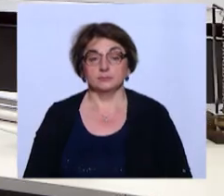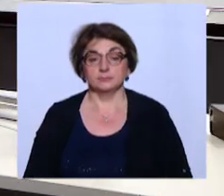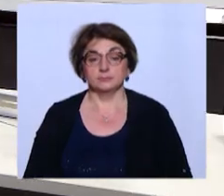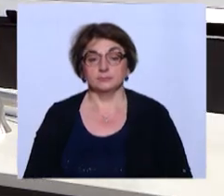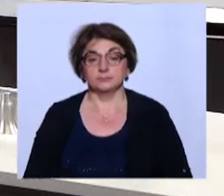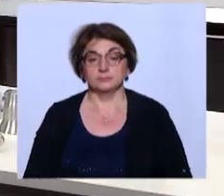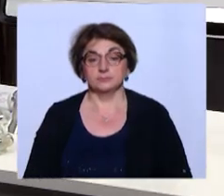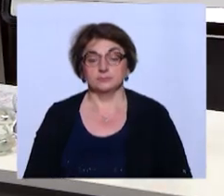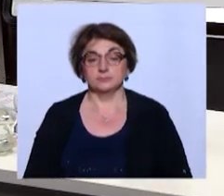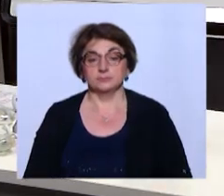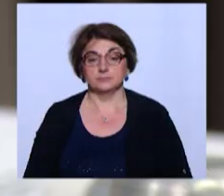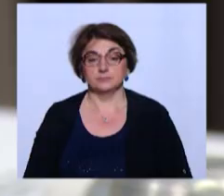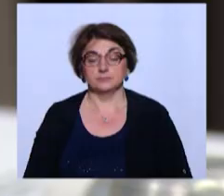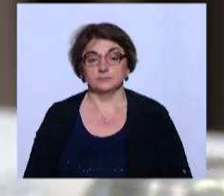ხსნარში.